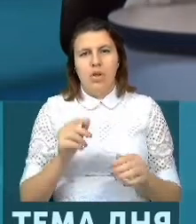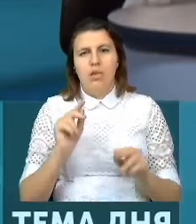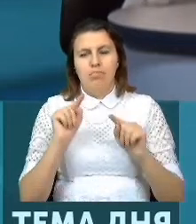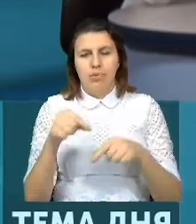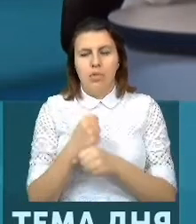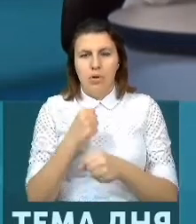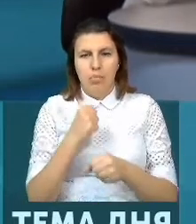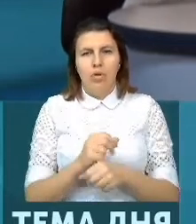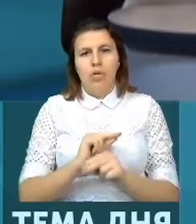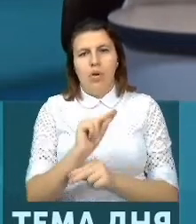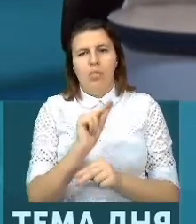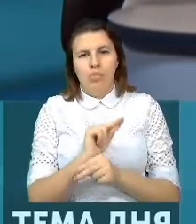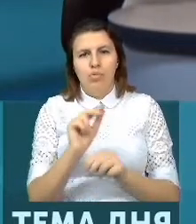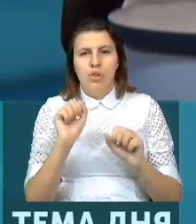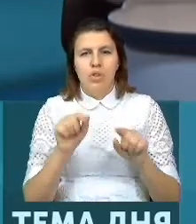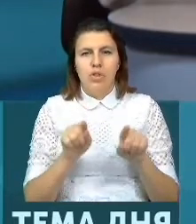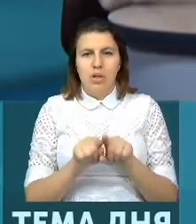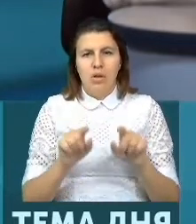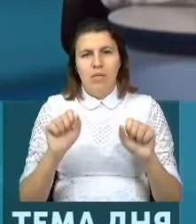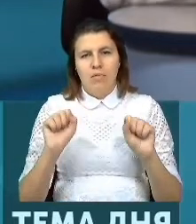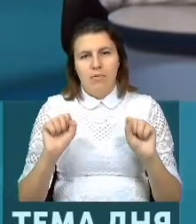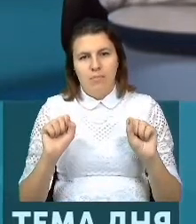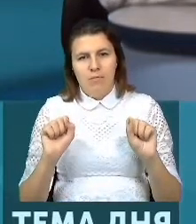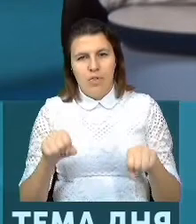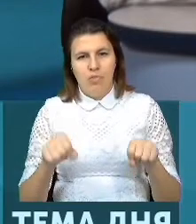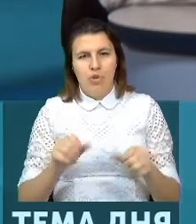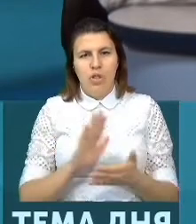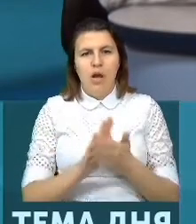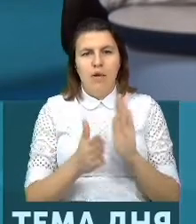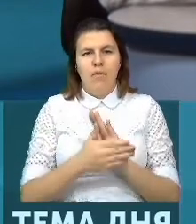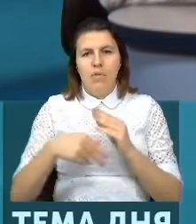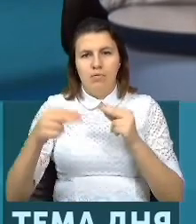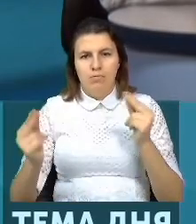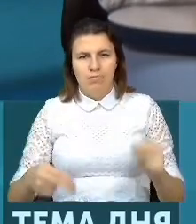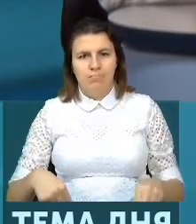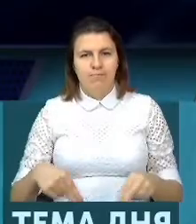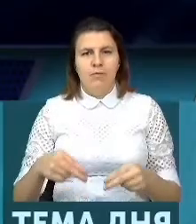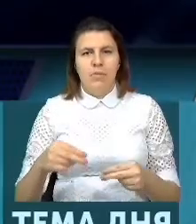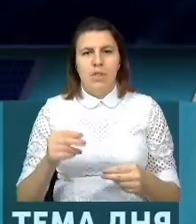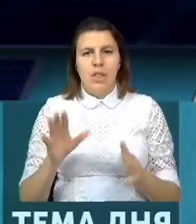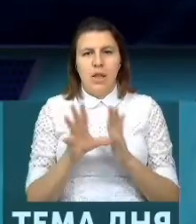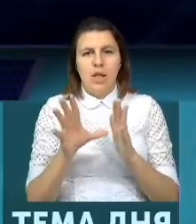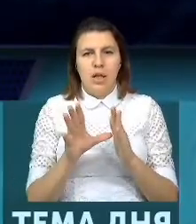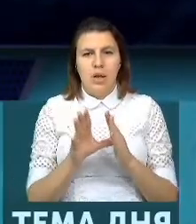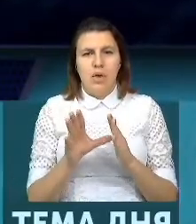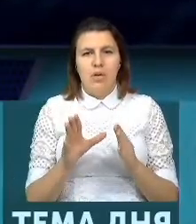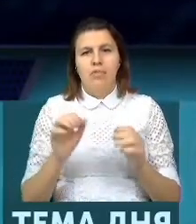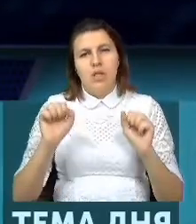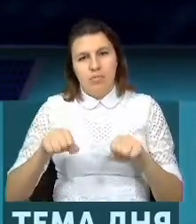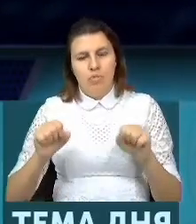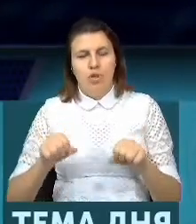возможно, такая даже договор заключить с энергопоставляющей организацией будет возможность.